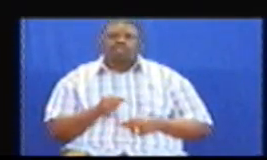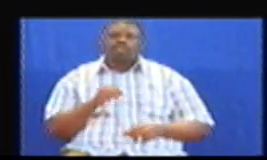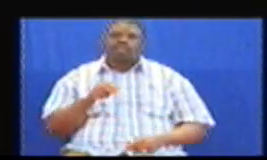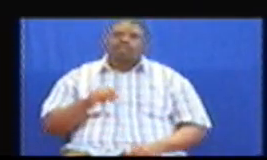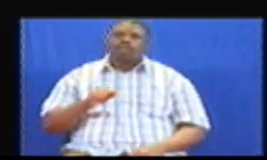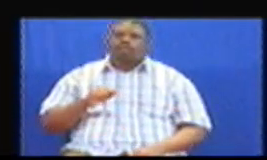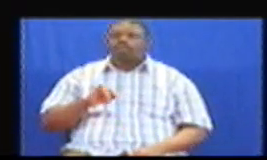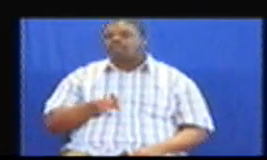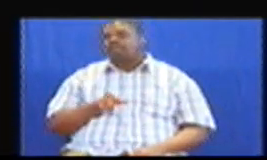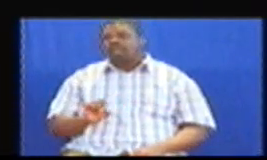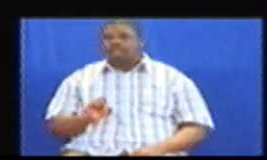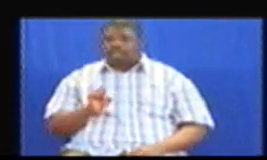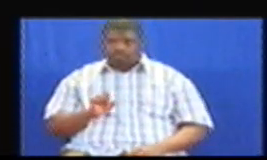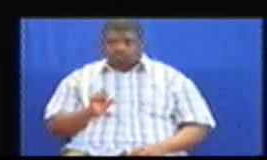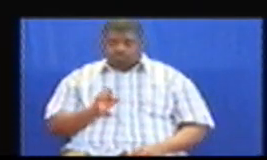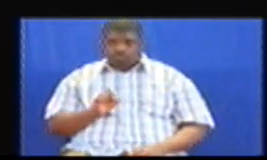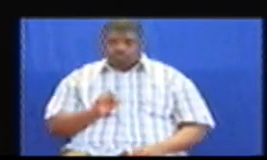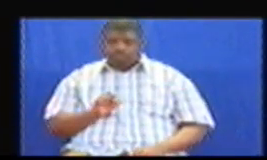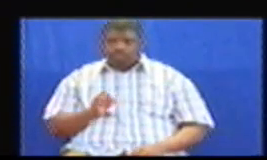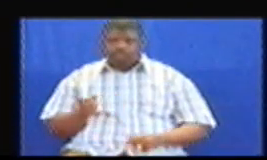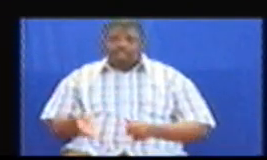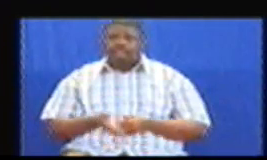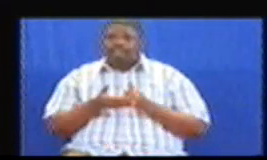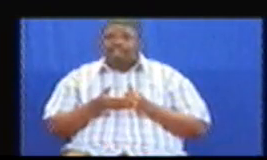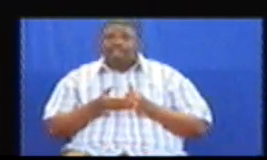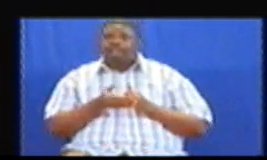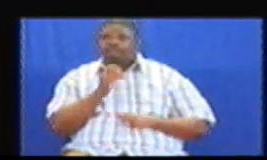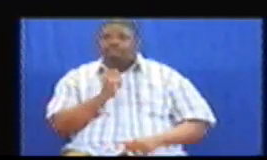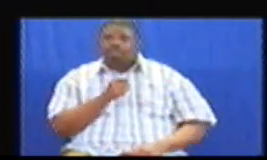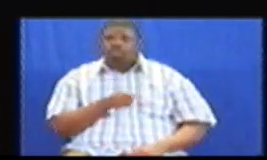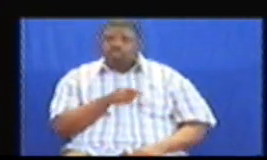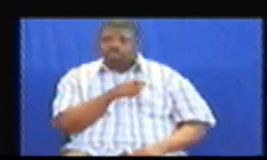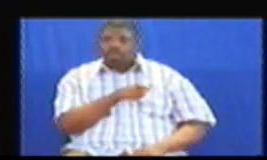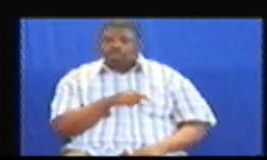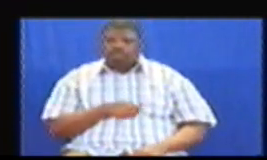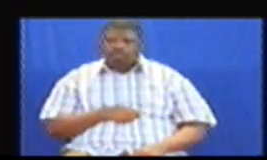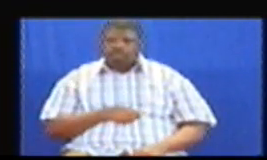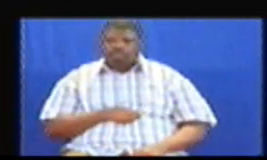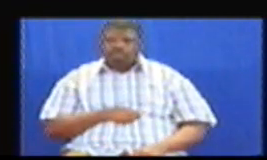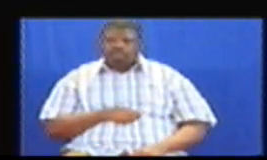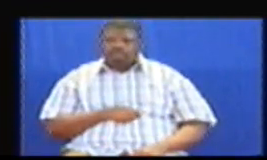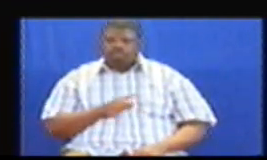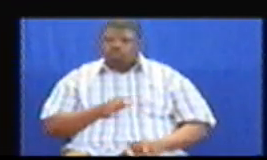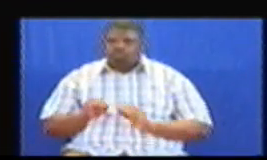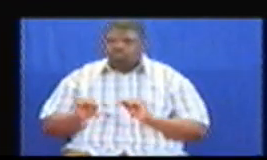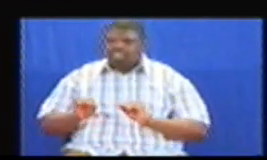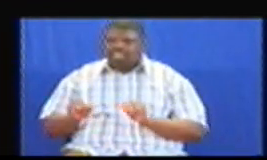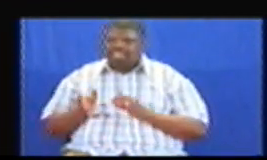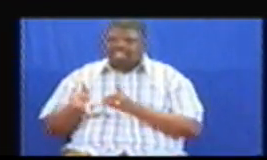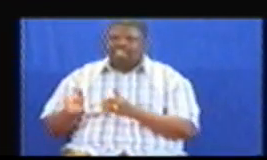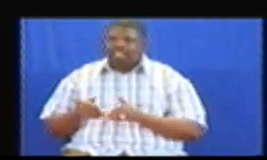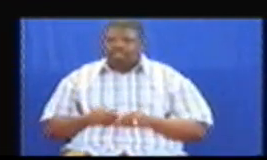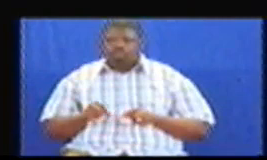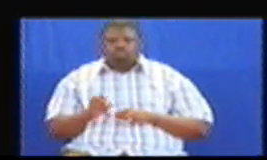sekondari ndani ya baraza la mawaziri. Na naibu speaker je? Naibu speaker yeye nilipata bahati sio tu ya kumfundisha darasani lakini